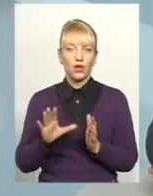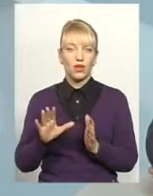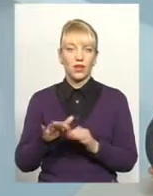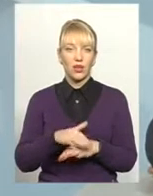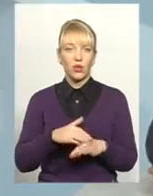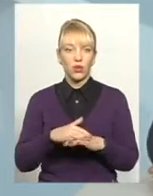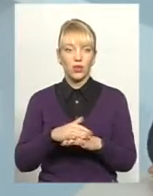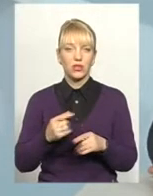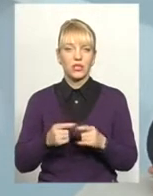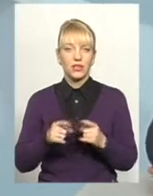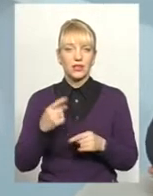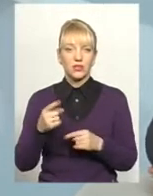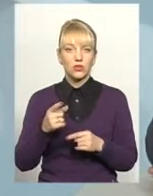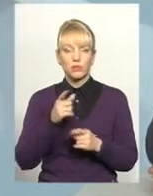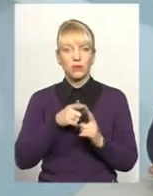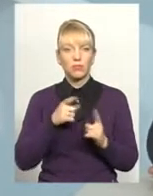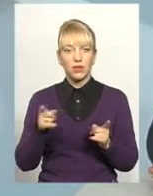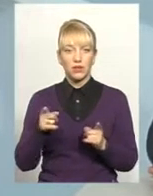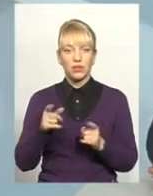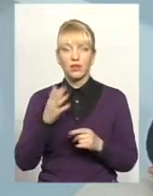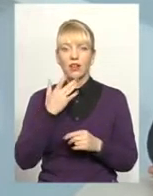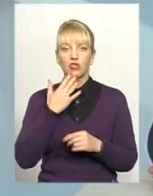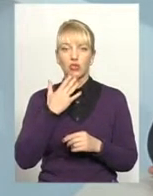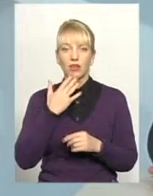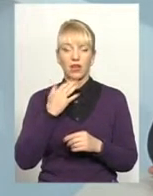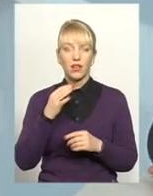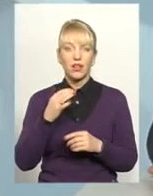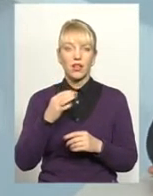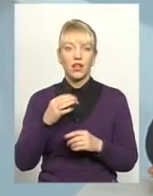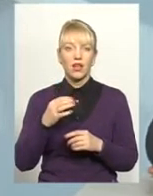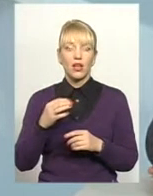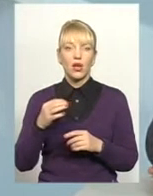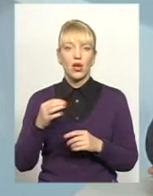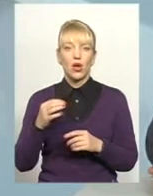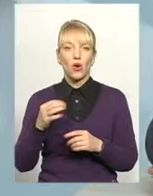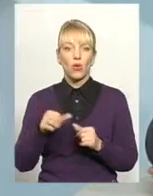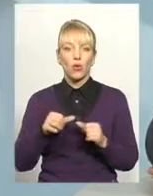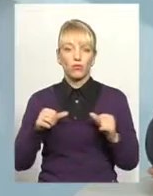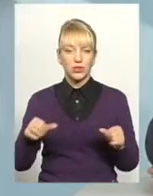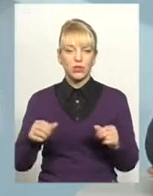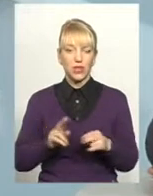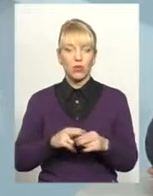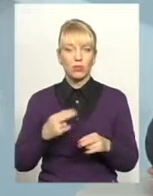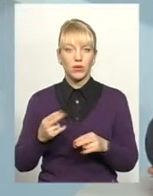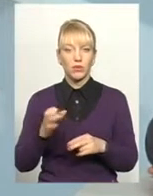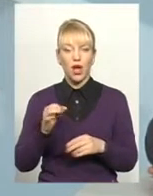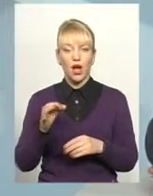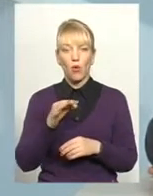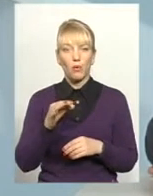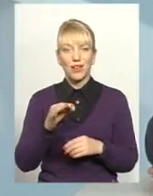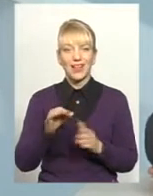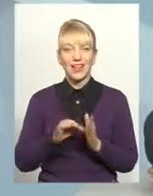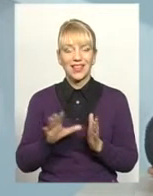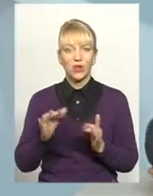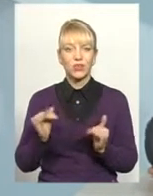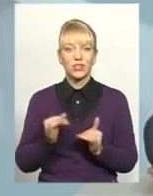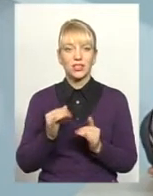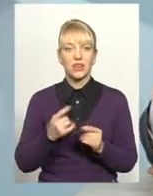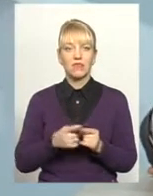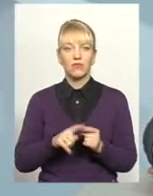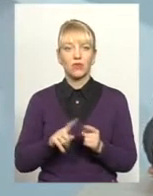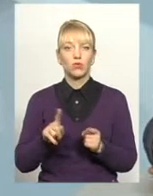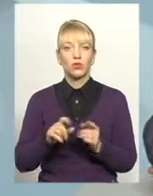наступні періоди, значить, Національна комісія компенсовує для обленерго. А обленерго зацікавлено в тому, що